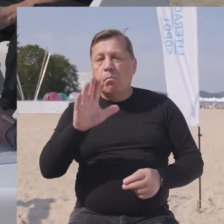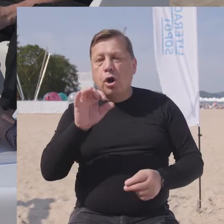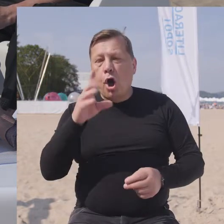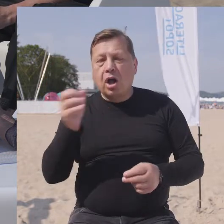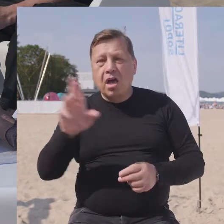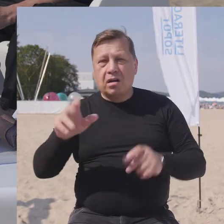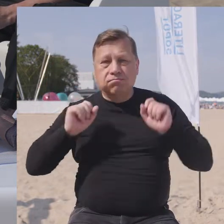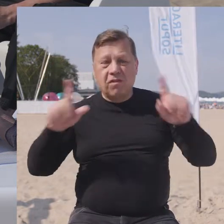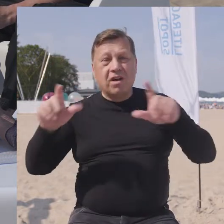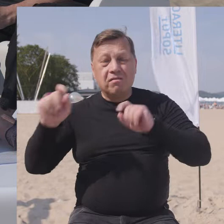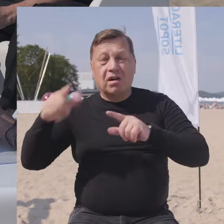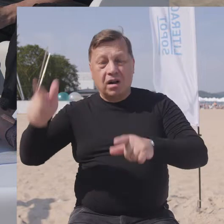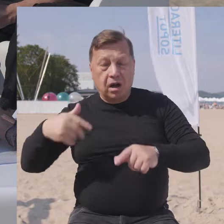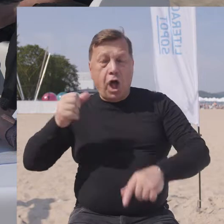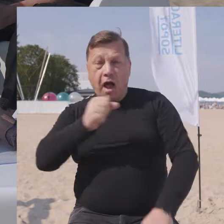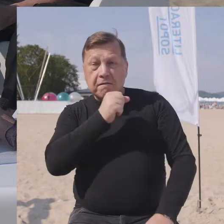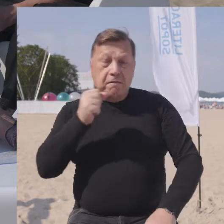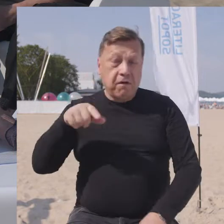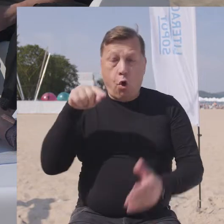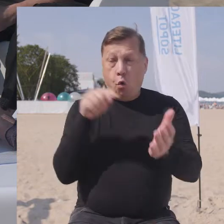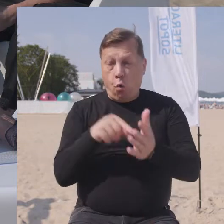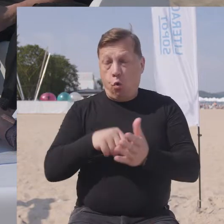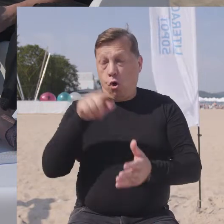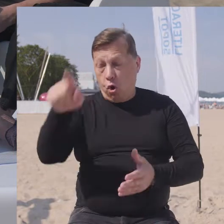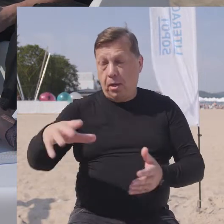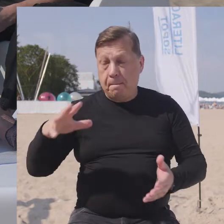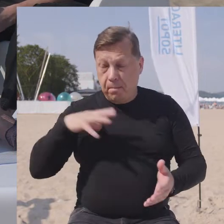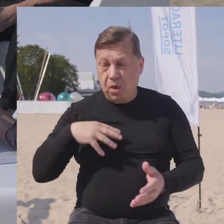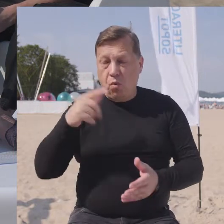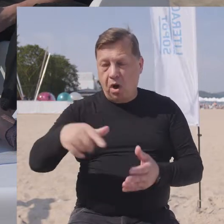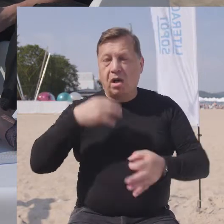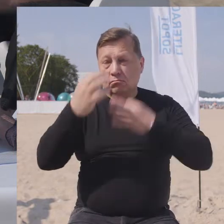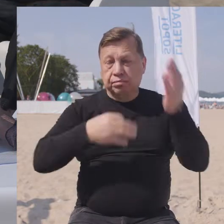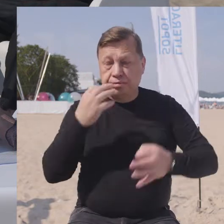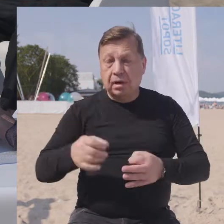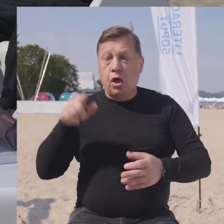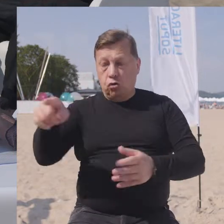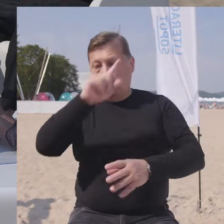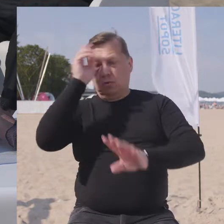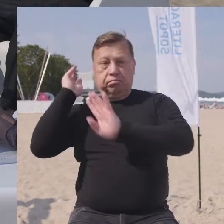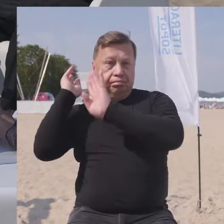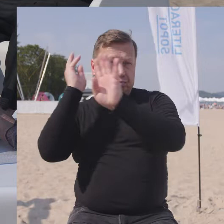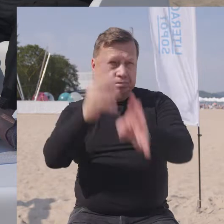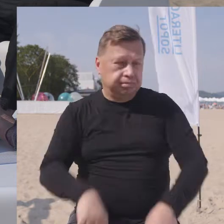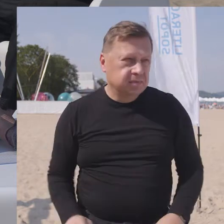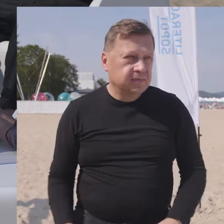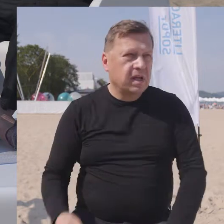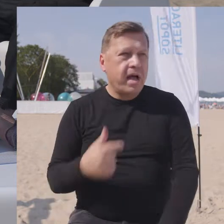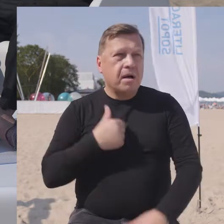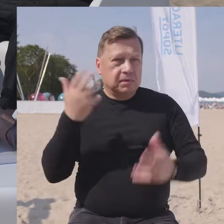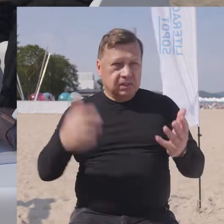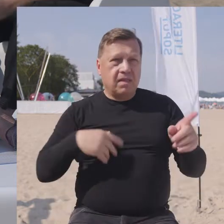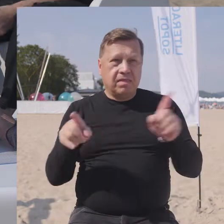znajomymi zaczęliśmy zastanawiać się, za kogo byśmy chcieli podpisać książki. To było bardzo ciekawe. Jeszcze ja bym chciał za Roszkowskiego podpisywać